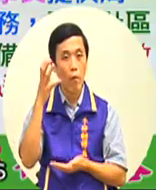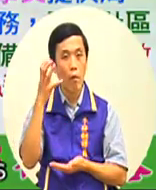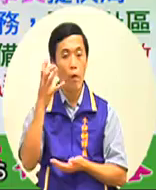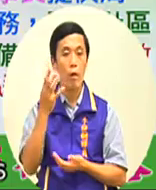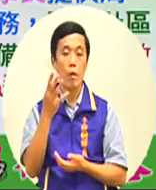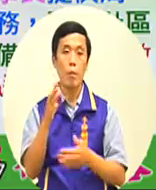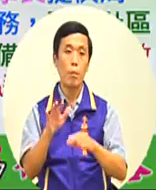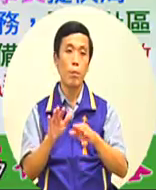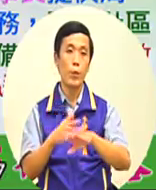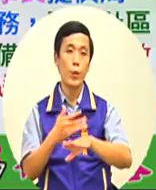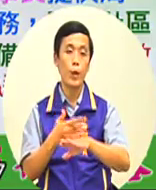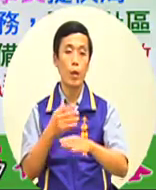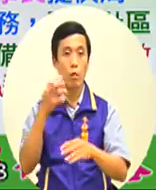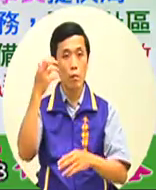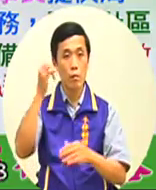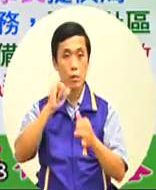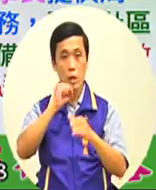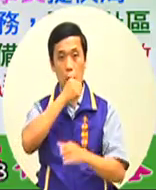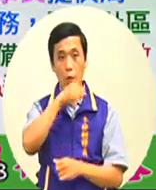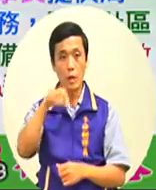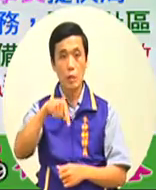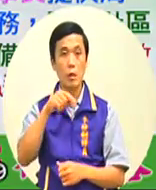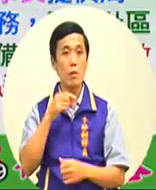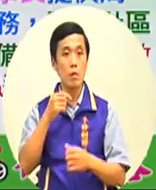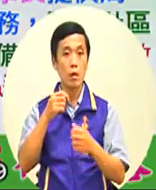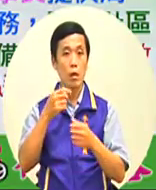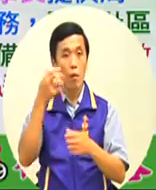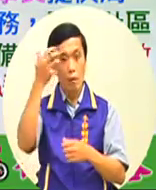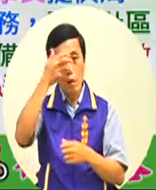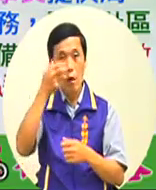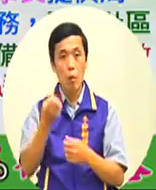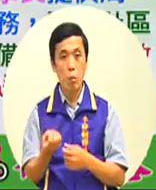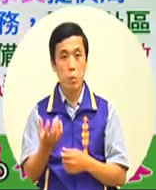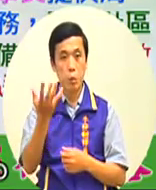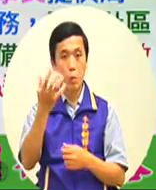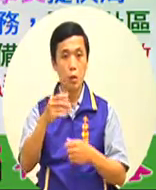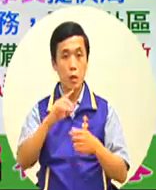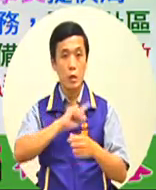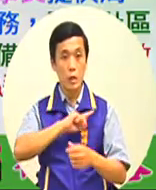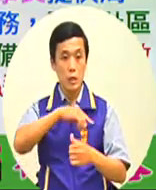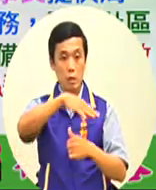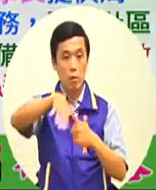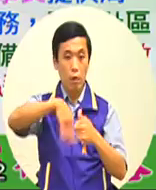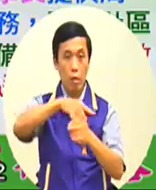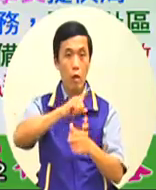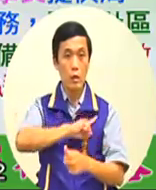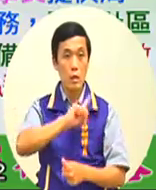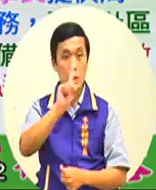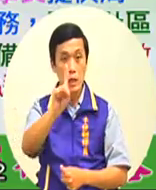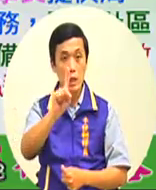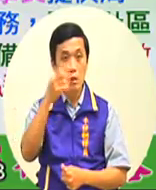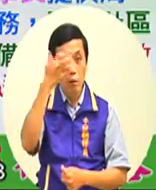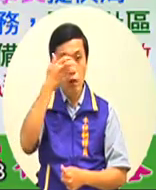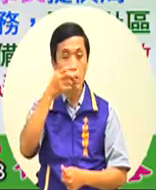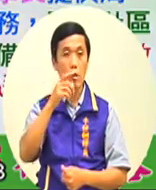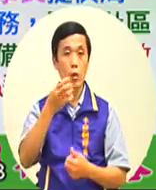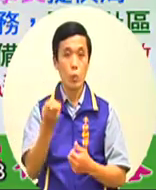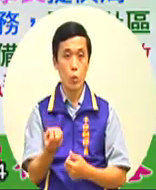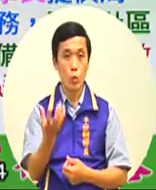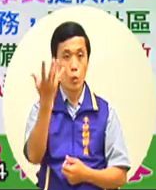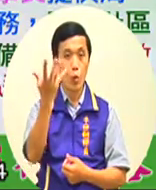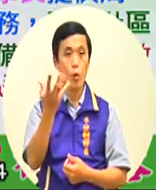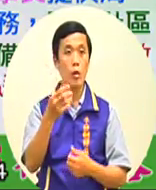的社会已经是老人化啊，独居老人也越来越多，许多独居老人身心障碍的朋